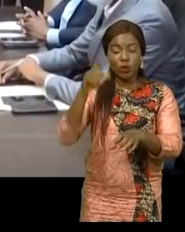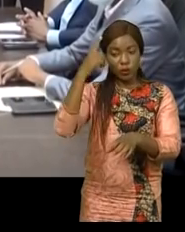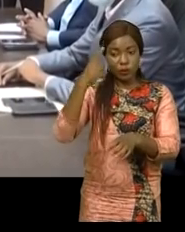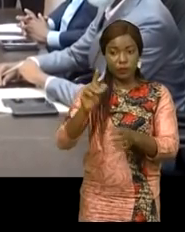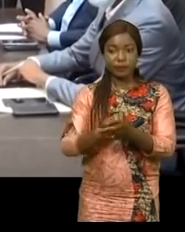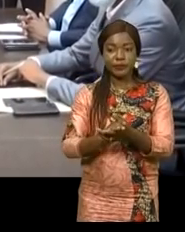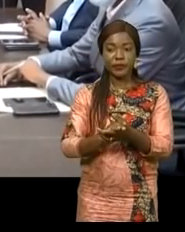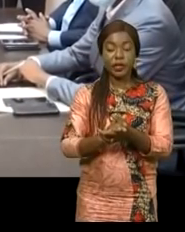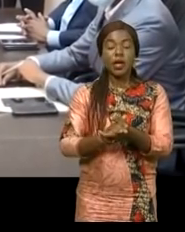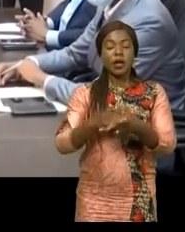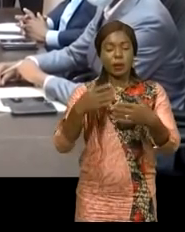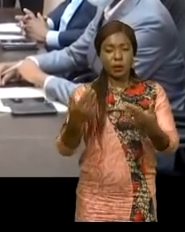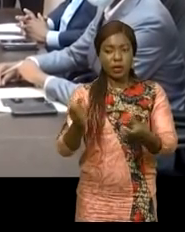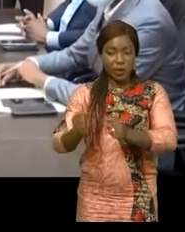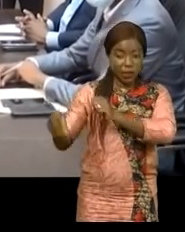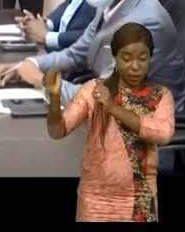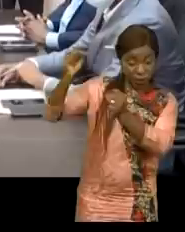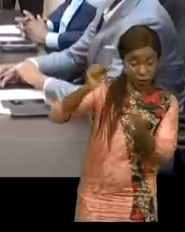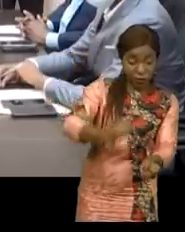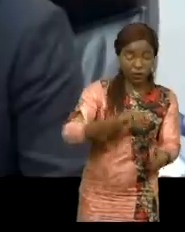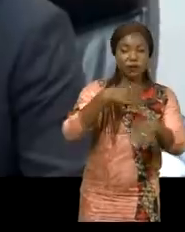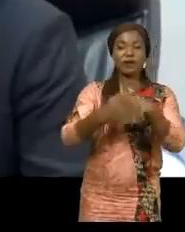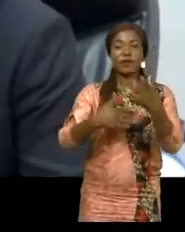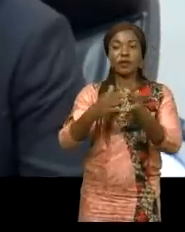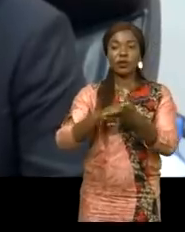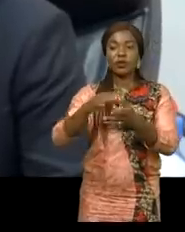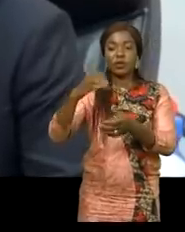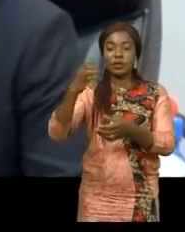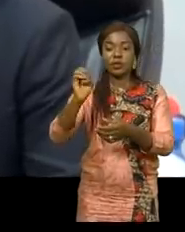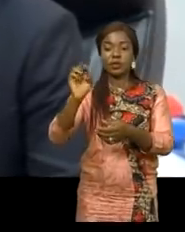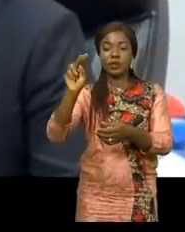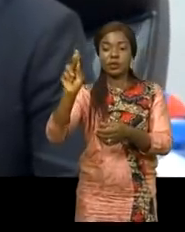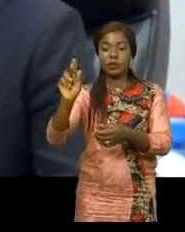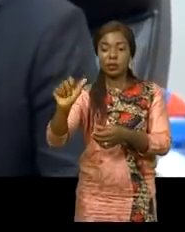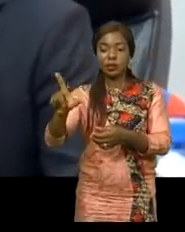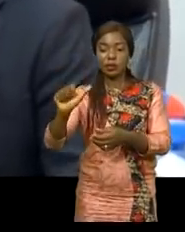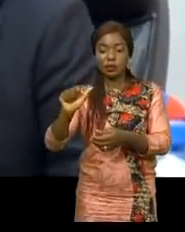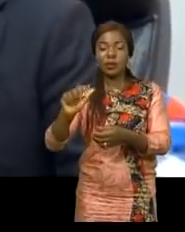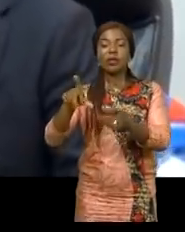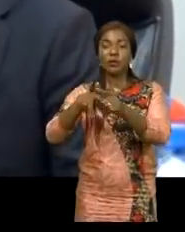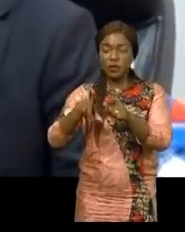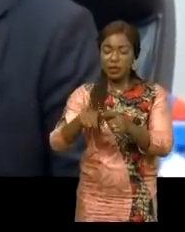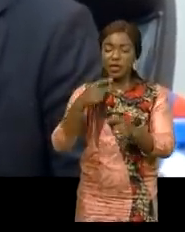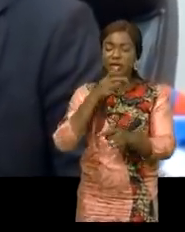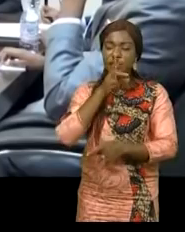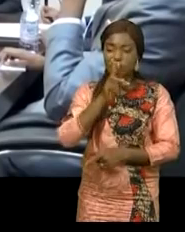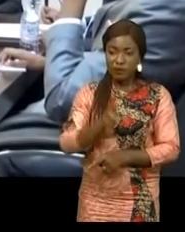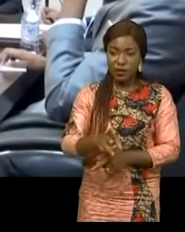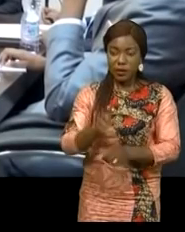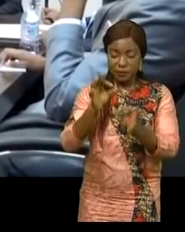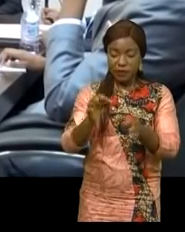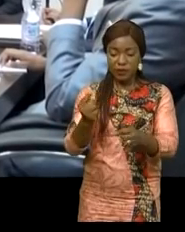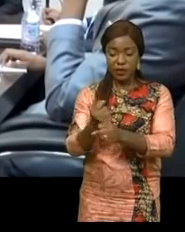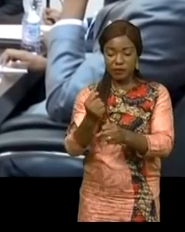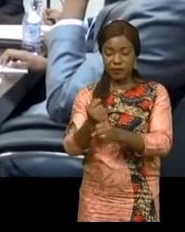de judo qui va se dérouler à dakar au sénégal les ministres des sports serge st bo condé y tient et met tout en oeuvre pour